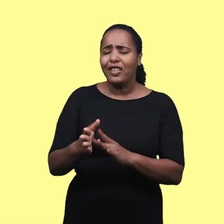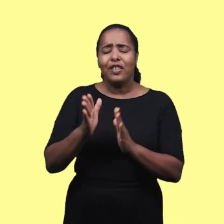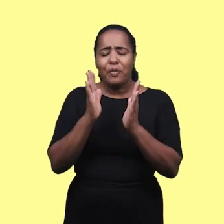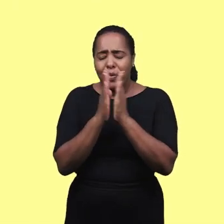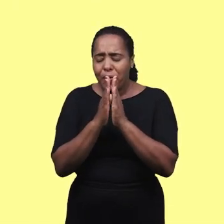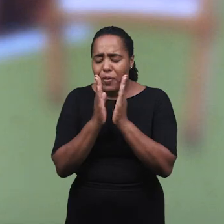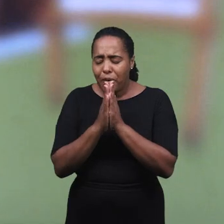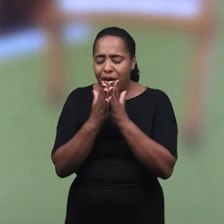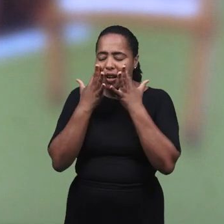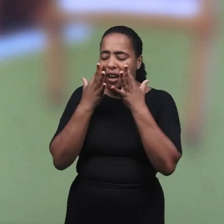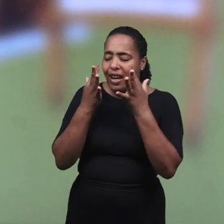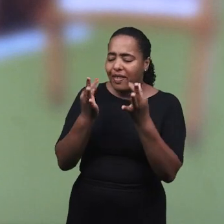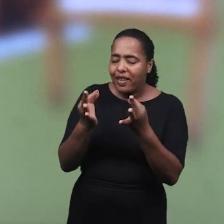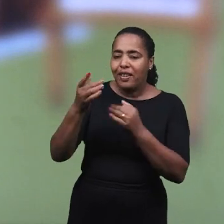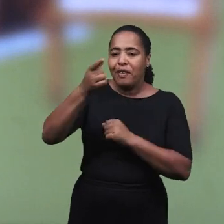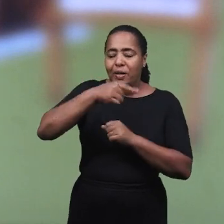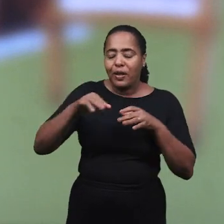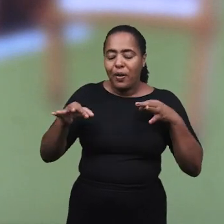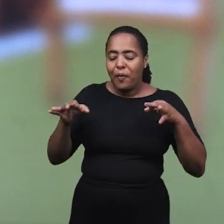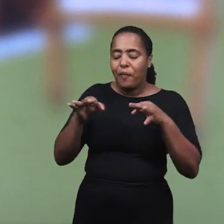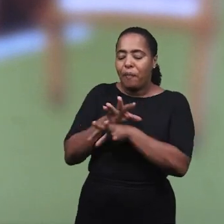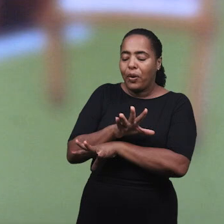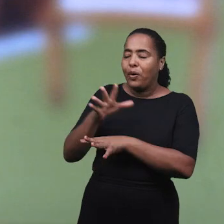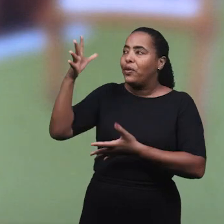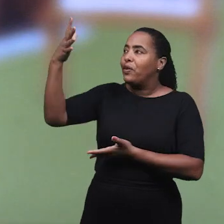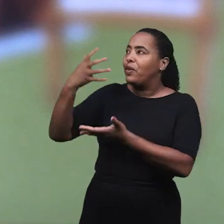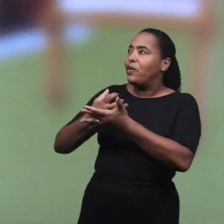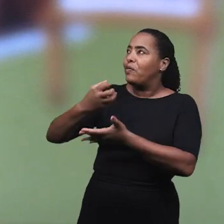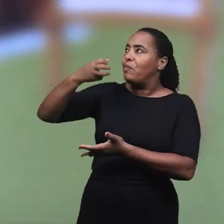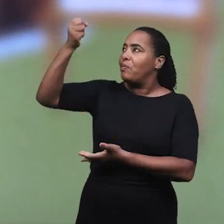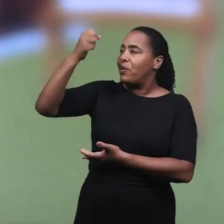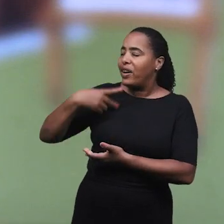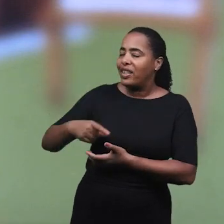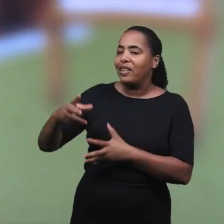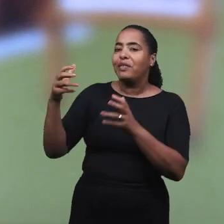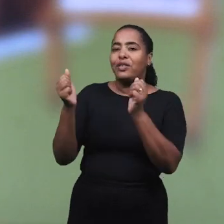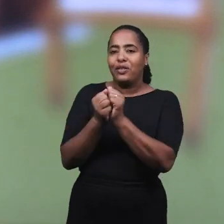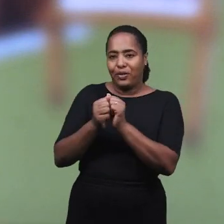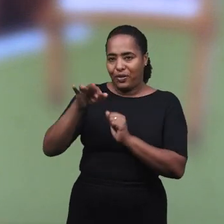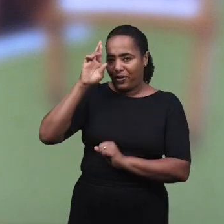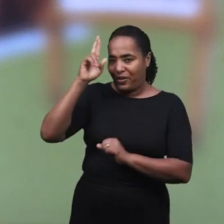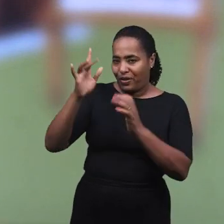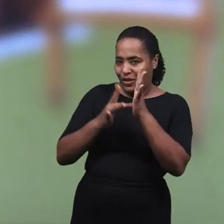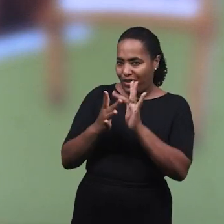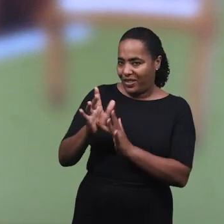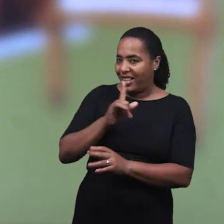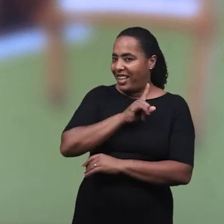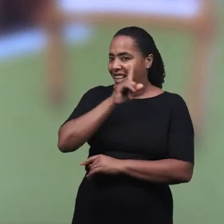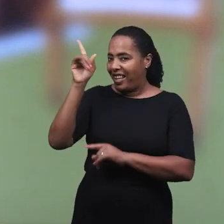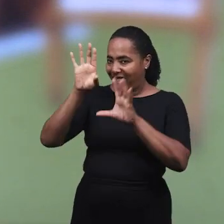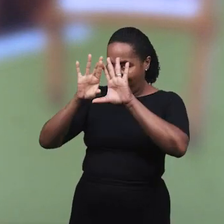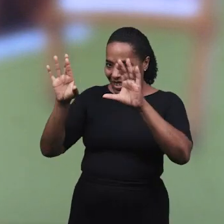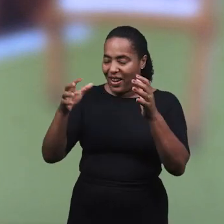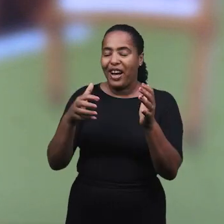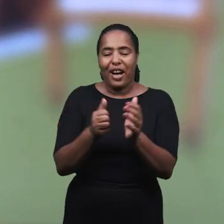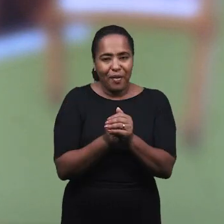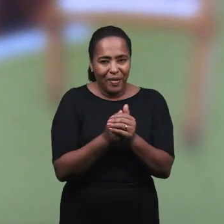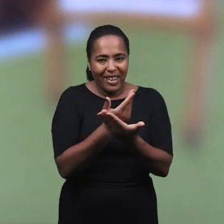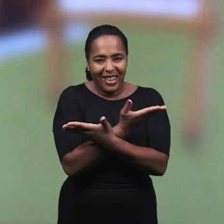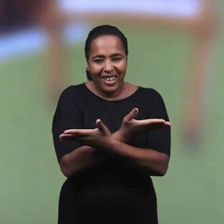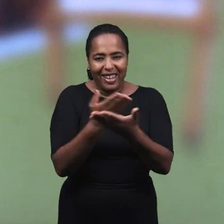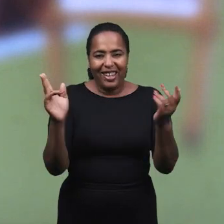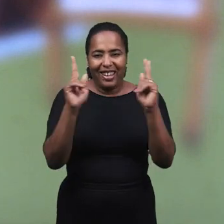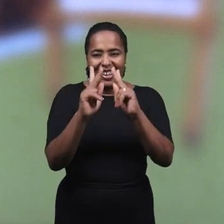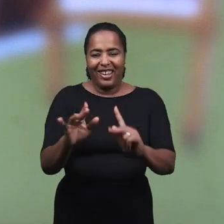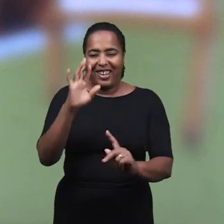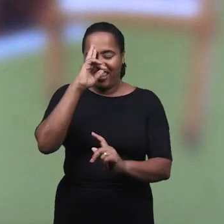en veillant, en priant pour être prêts à aller habiter éternellement avec Jésus au ciel.